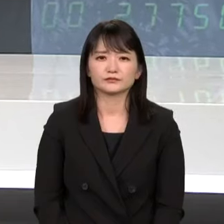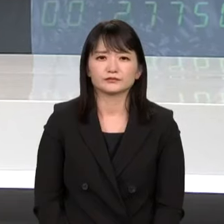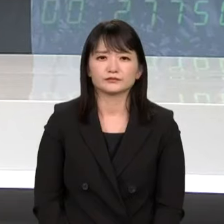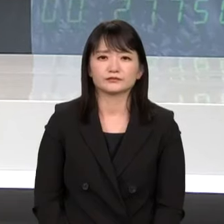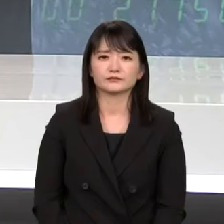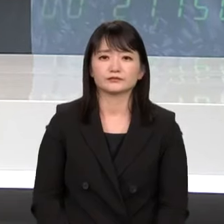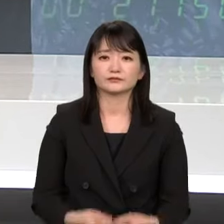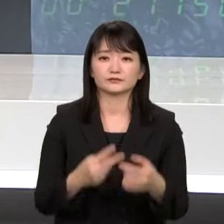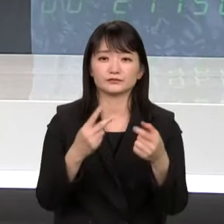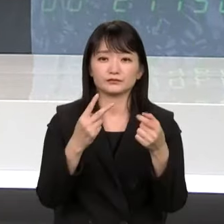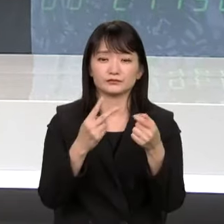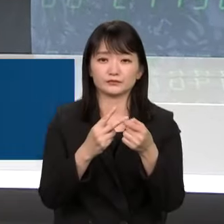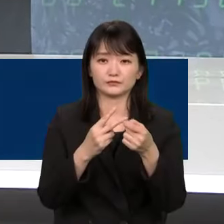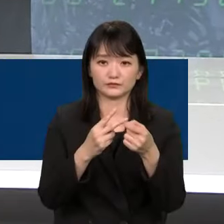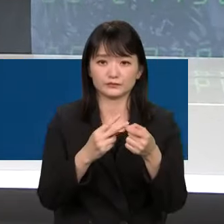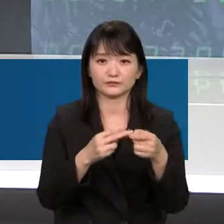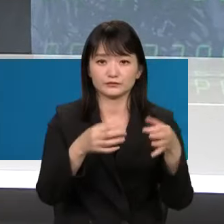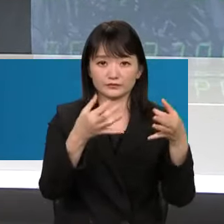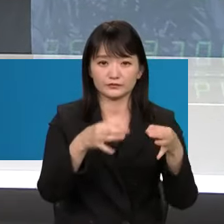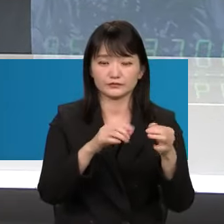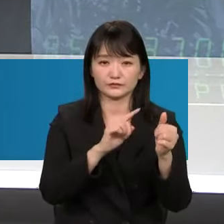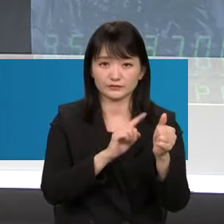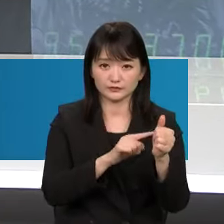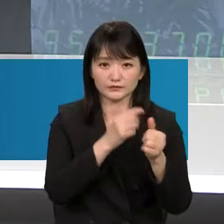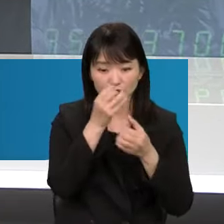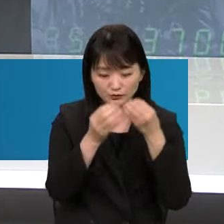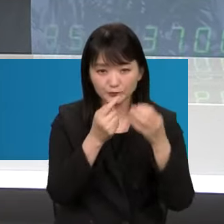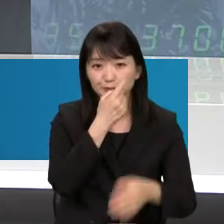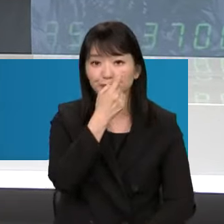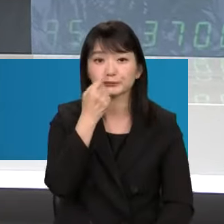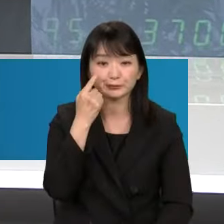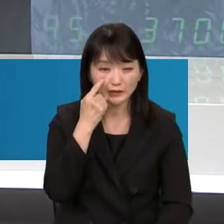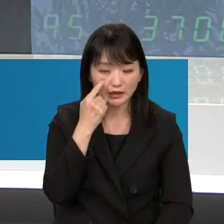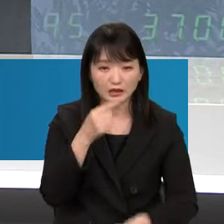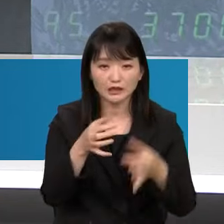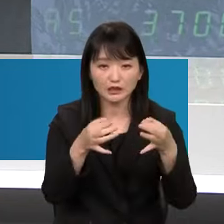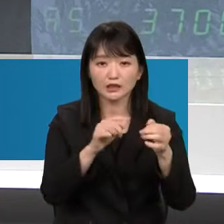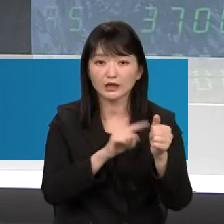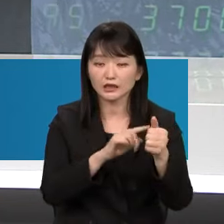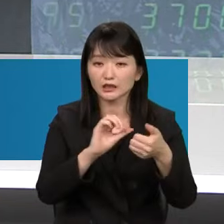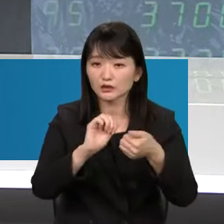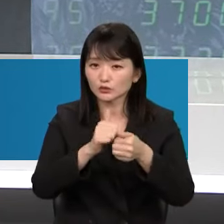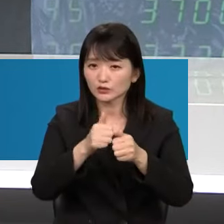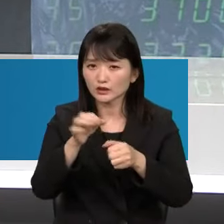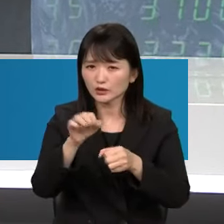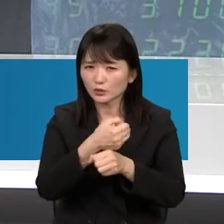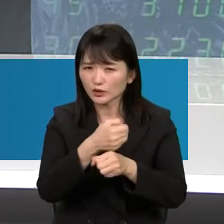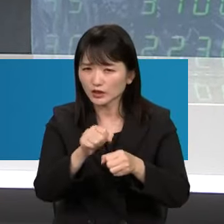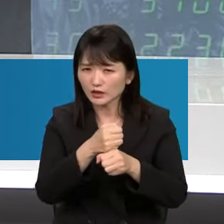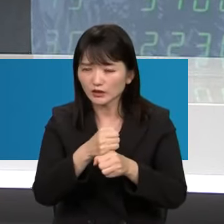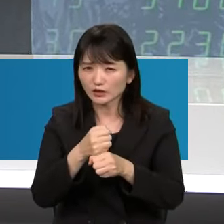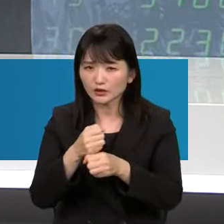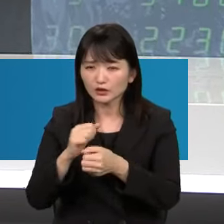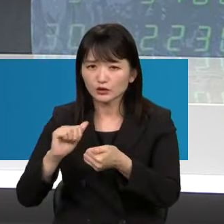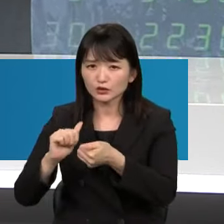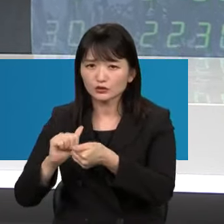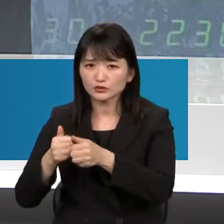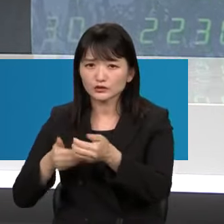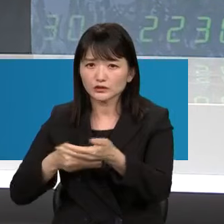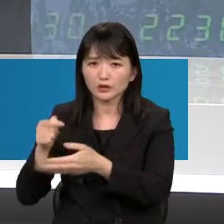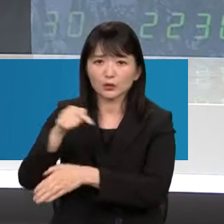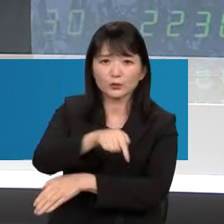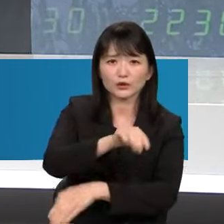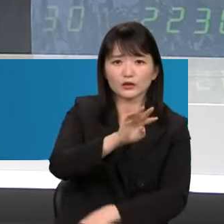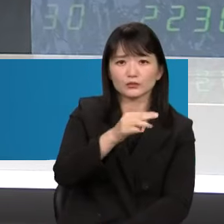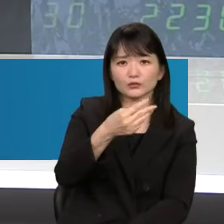저희 JTBC 2차 주포 김모 씨의 진술도 확인했습니다 김씨는 주가 조작을 하면서 장회 거래인 블록딜로